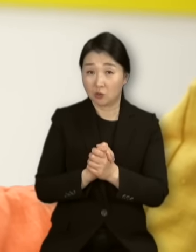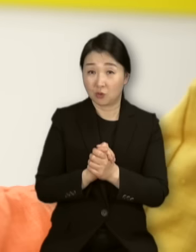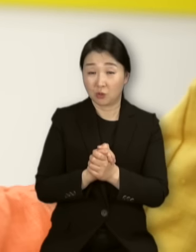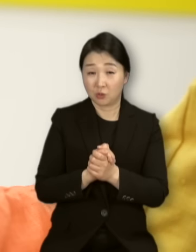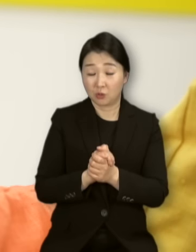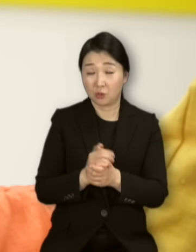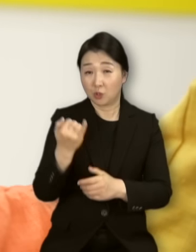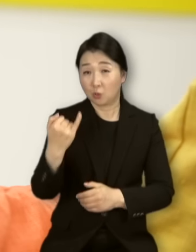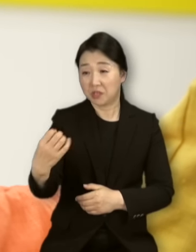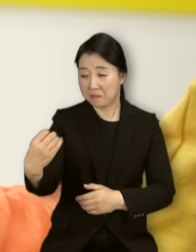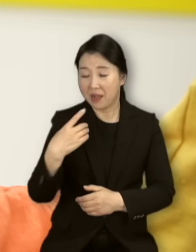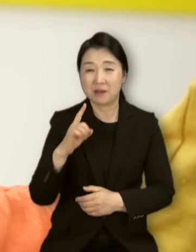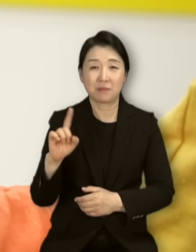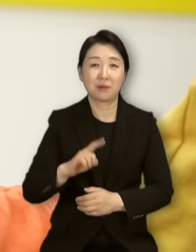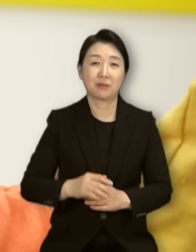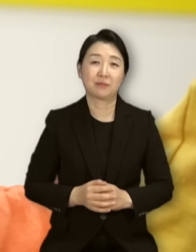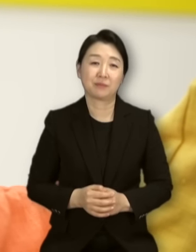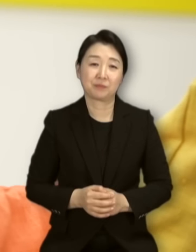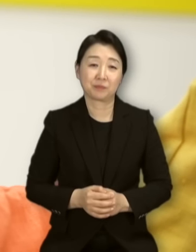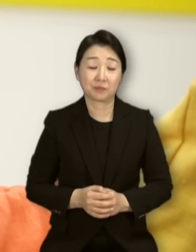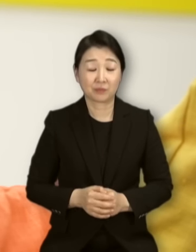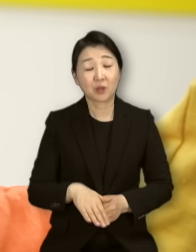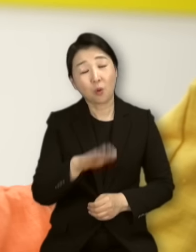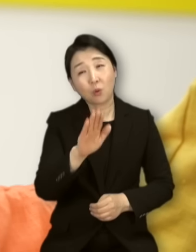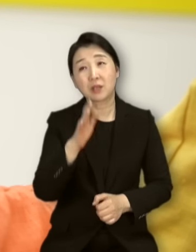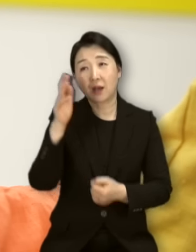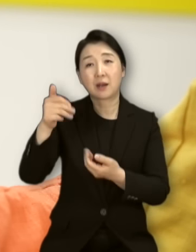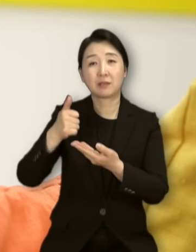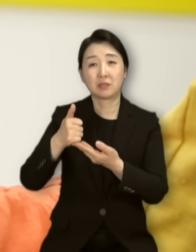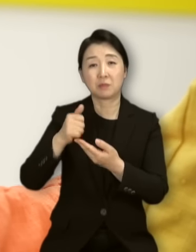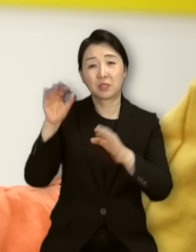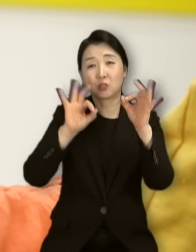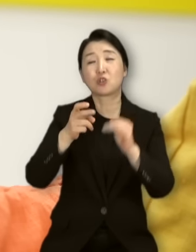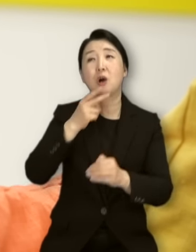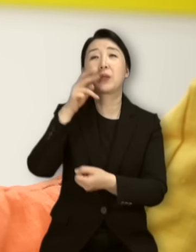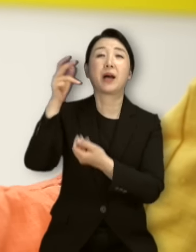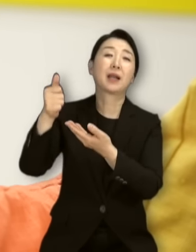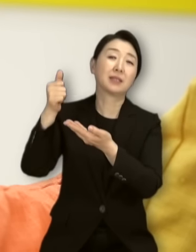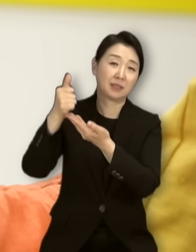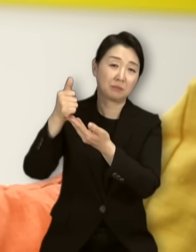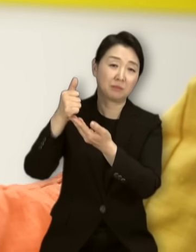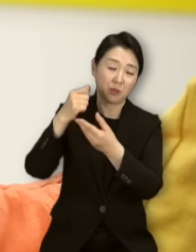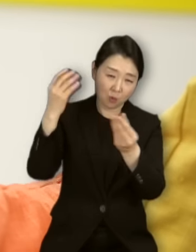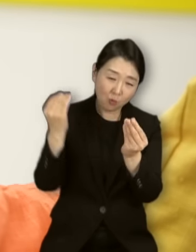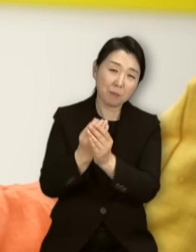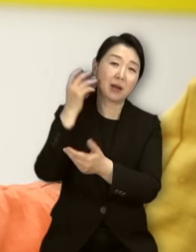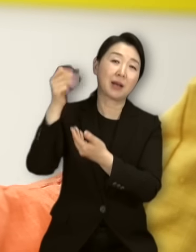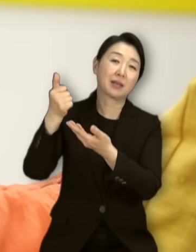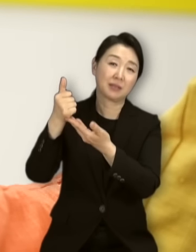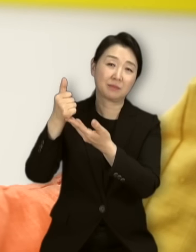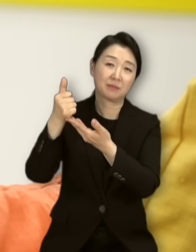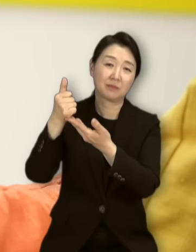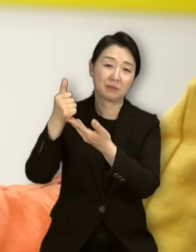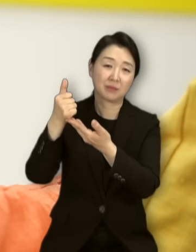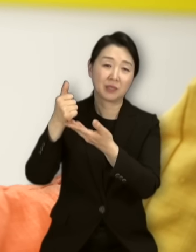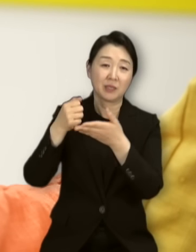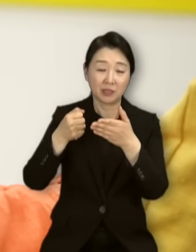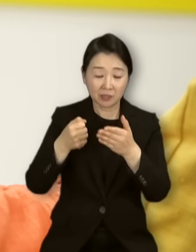동생이 딱 한마디 하더라고요 언니 하나님은 실수가 없는 분이셔 완벽하신 분이시기